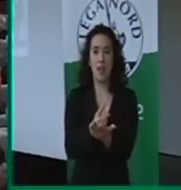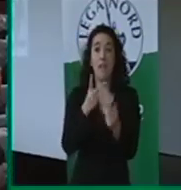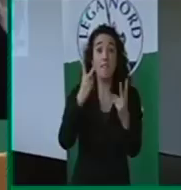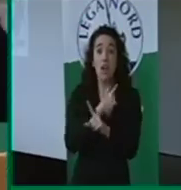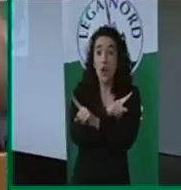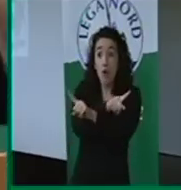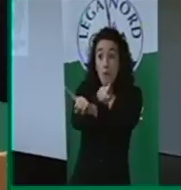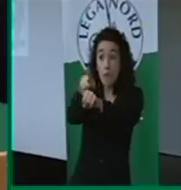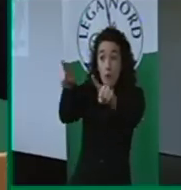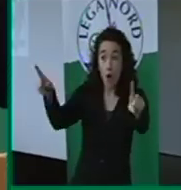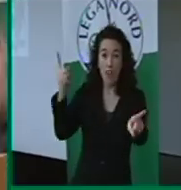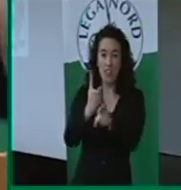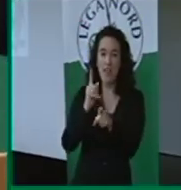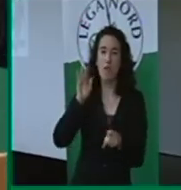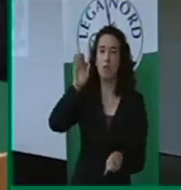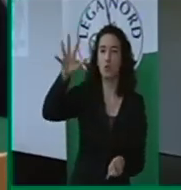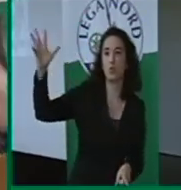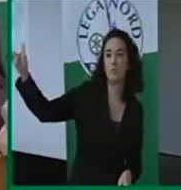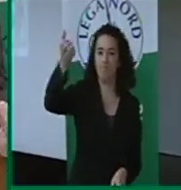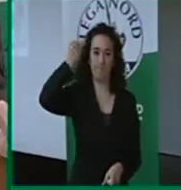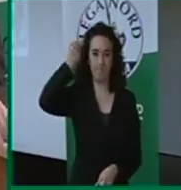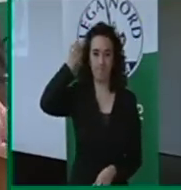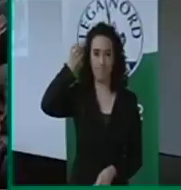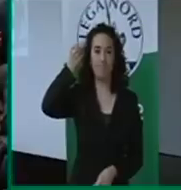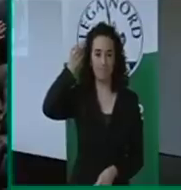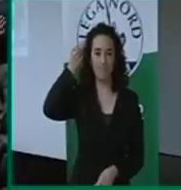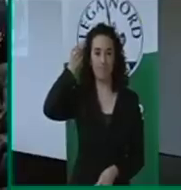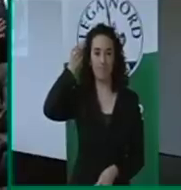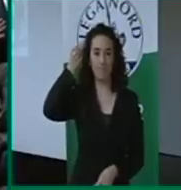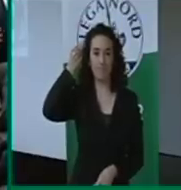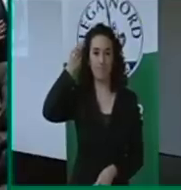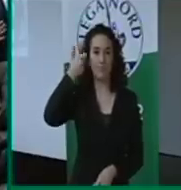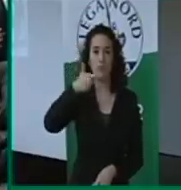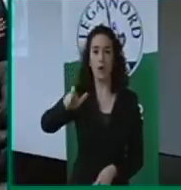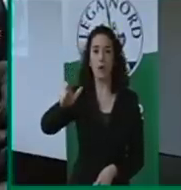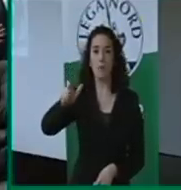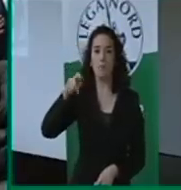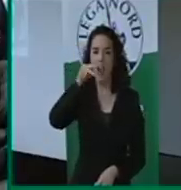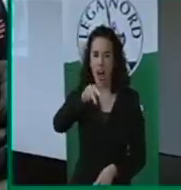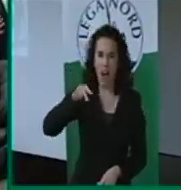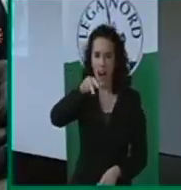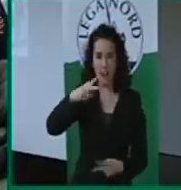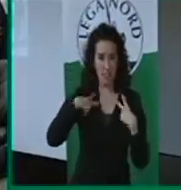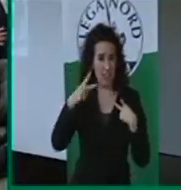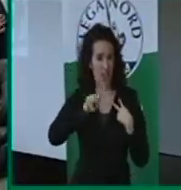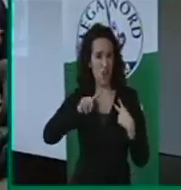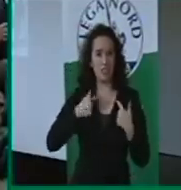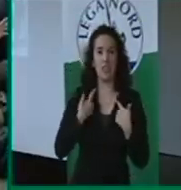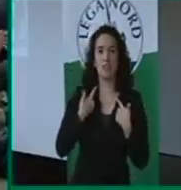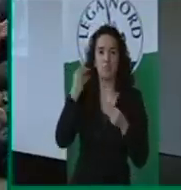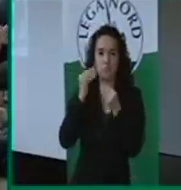Veramente prendere in mano il vostro futuro perché abbiamo dato sufficienti anni della nostra vita